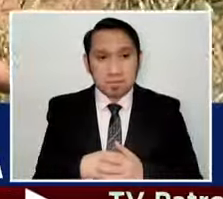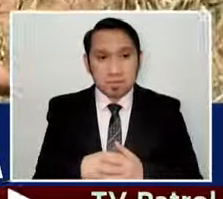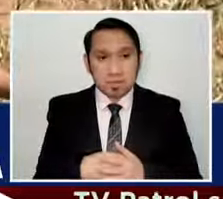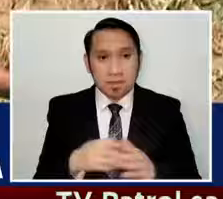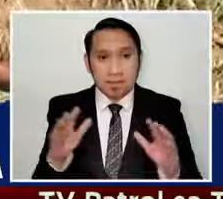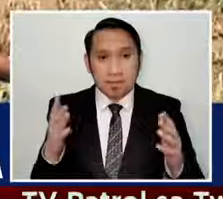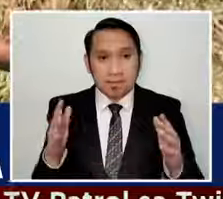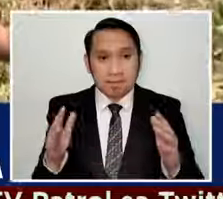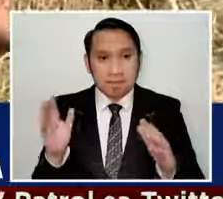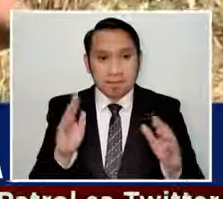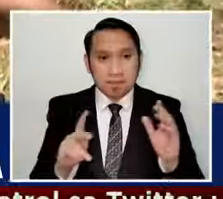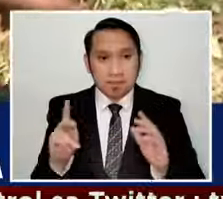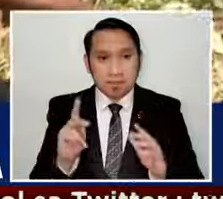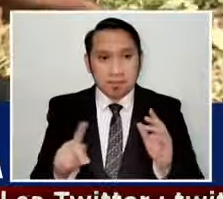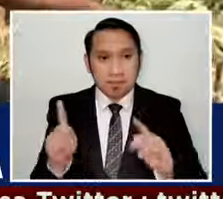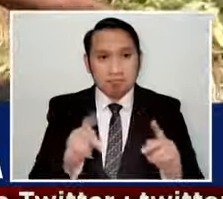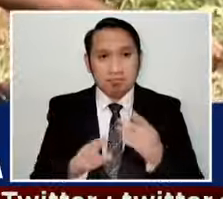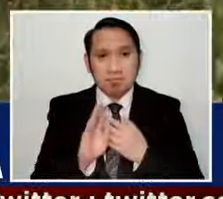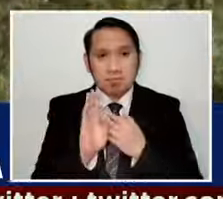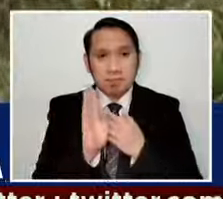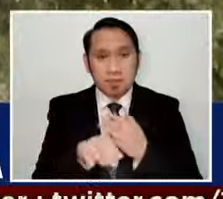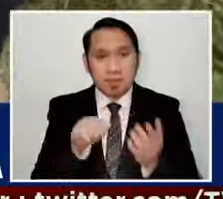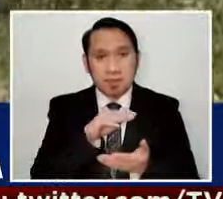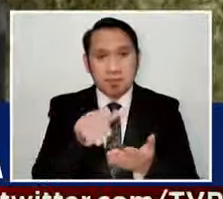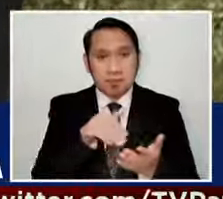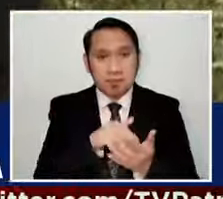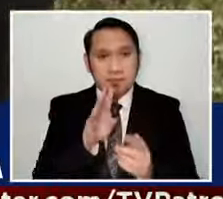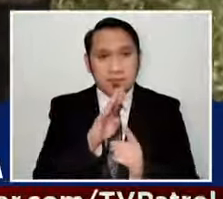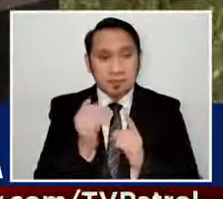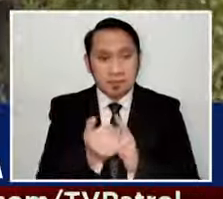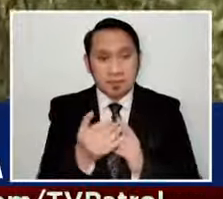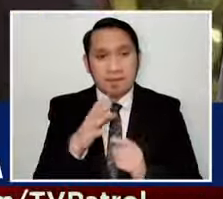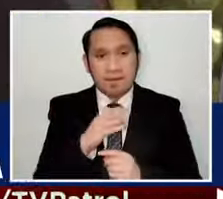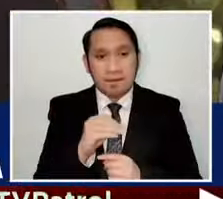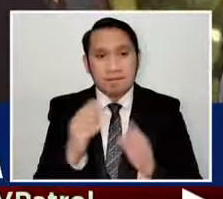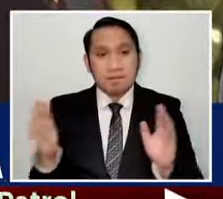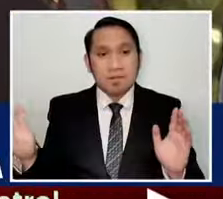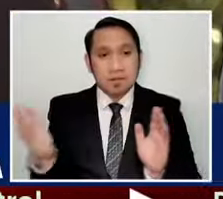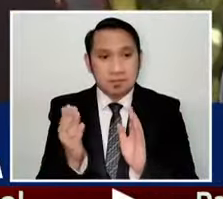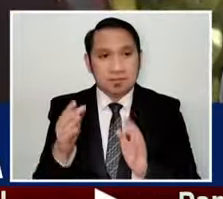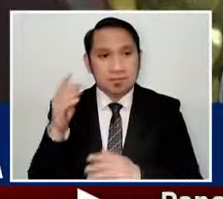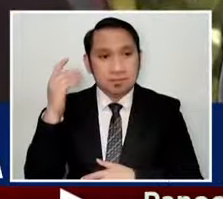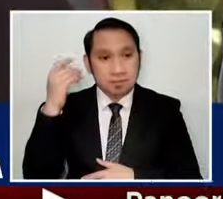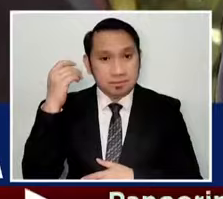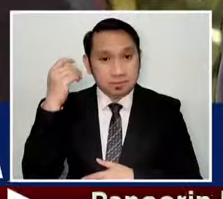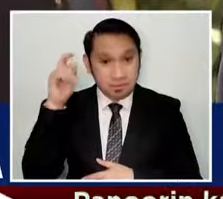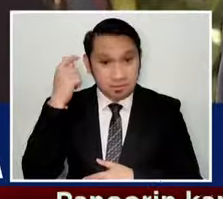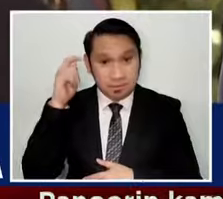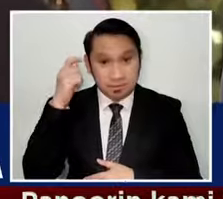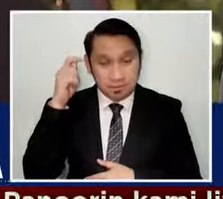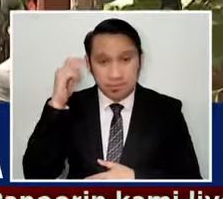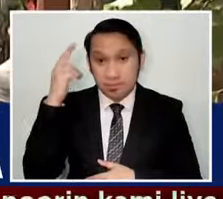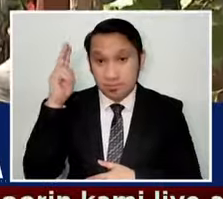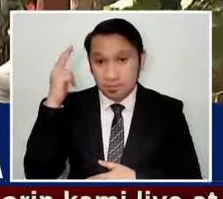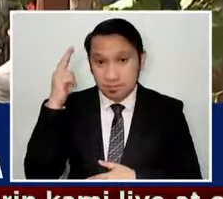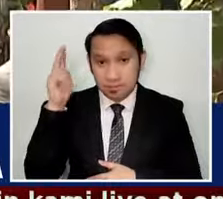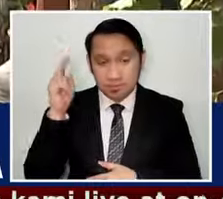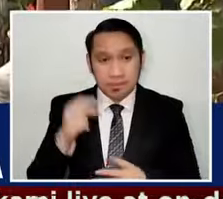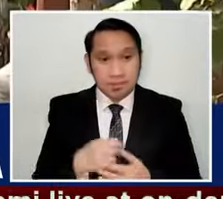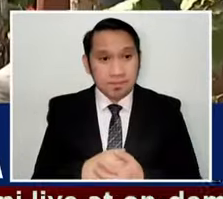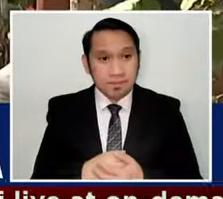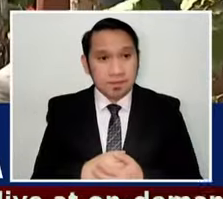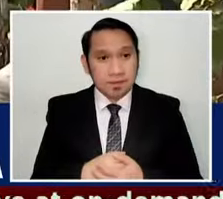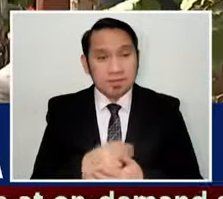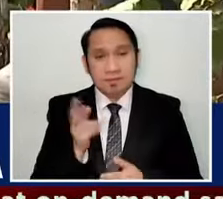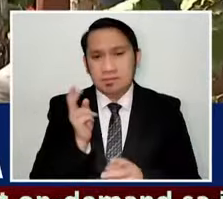doon. Pinabalik kami sa sentro ng barangay at doon ay hinarap naman kami ng tiyuhin na si Glesildo Libradilla. Hirap